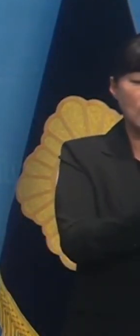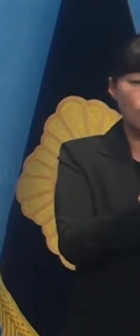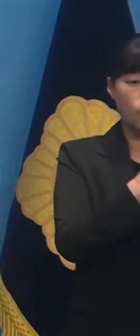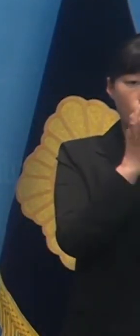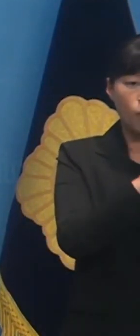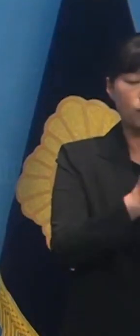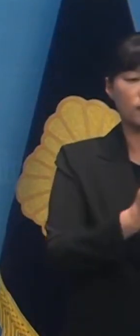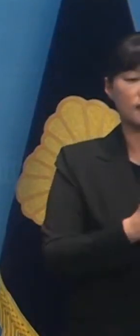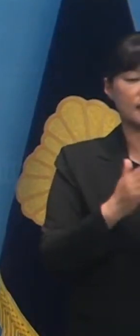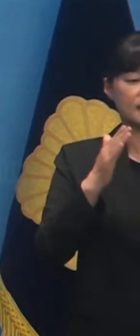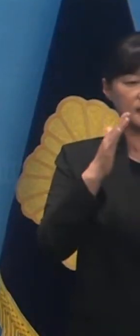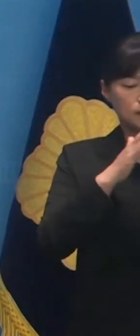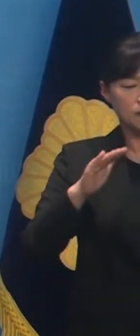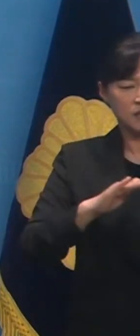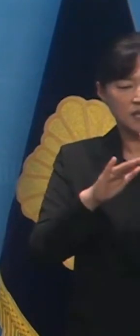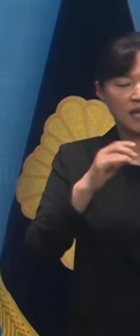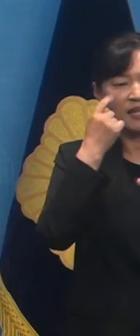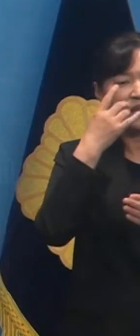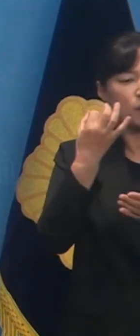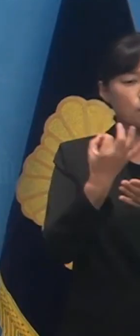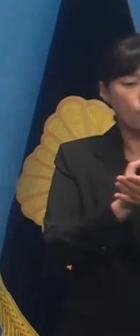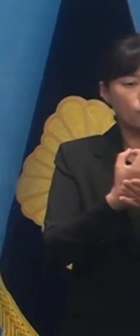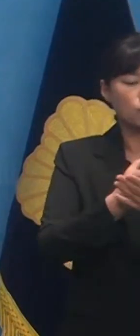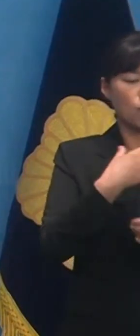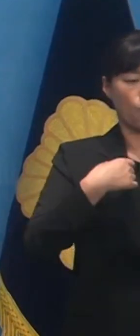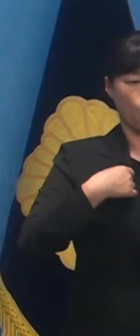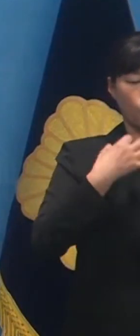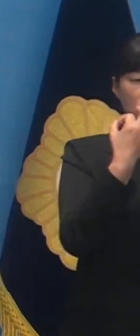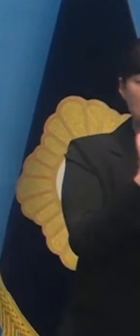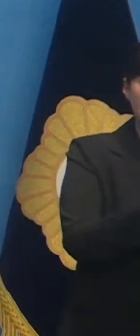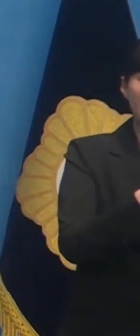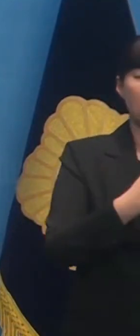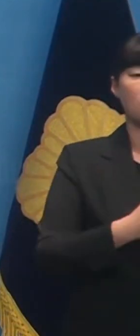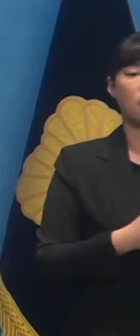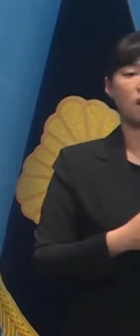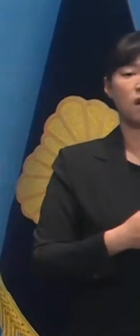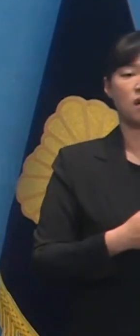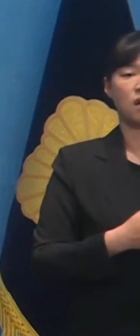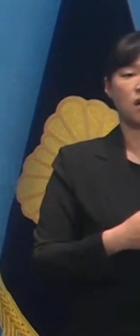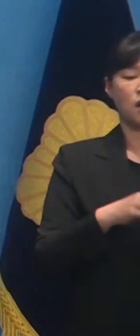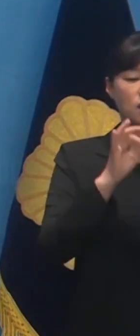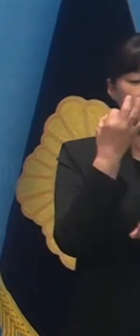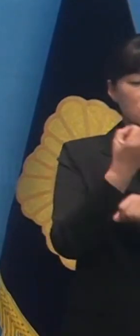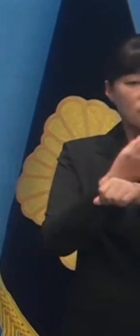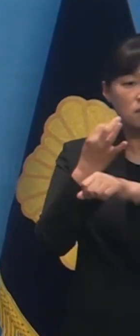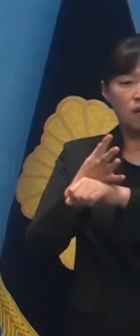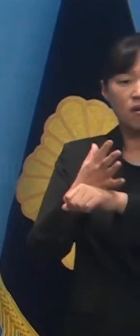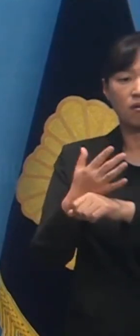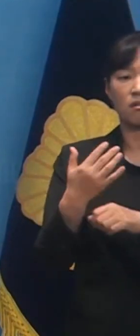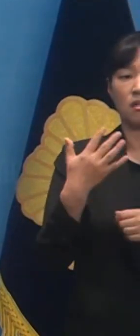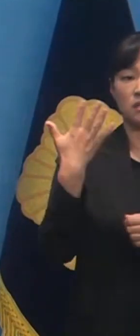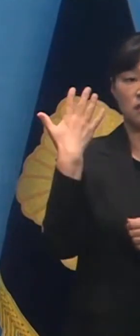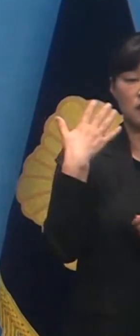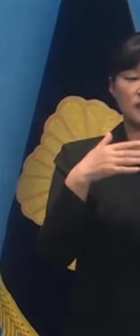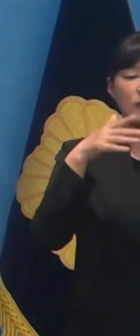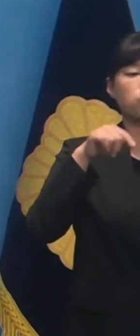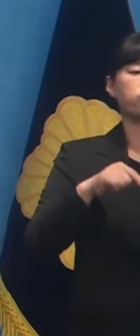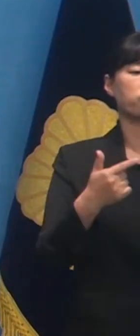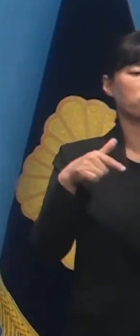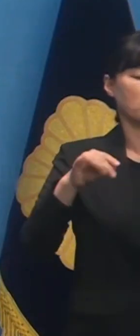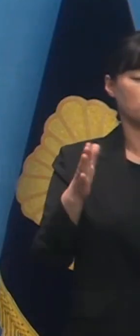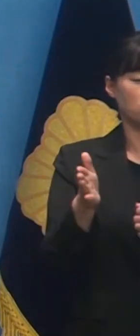따르면 가구당 월 평균 직물 및 외의, 즉 옷입니다. 소비가 지난해 3분기부터